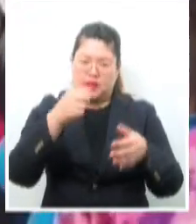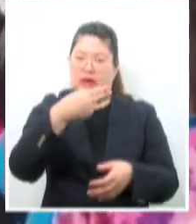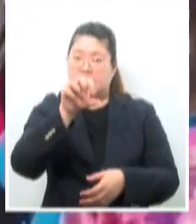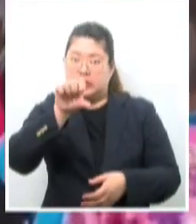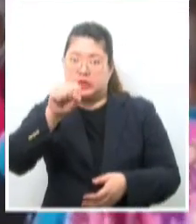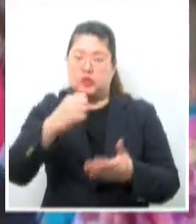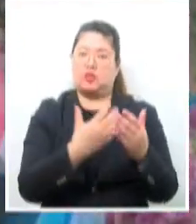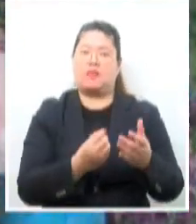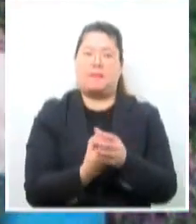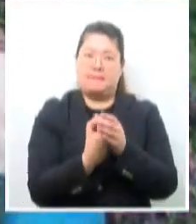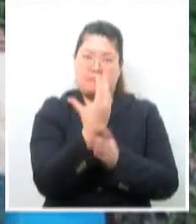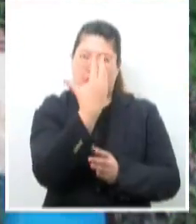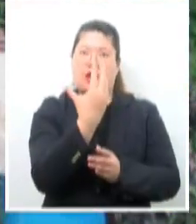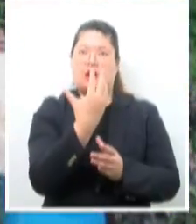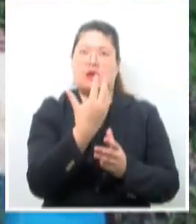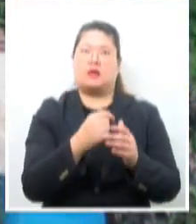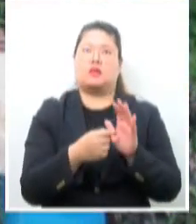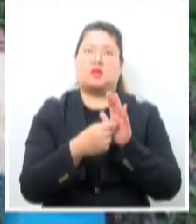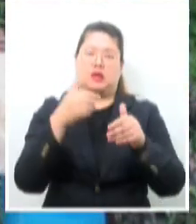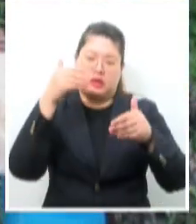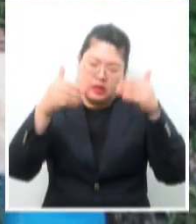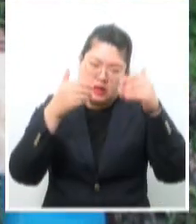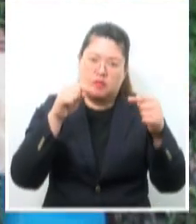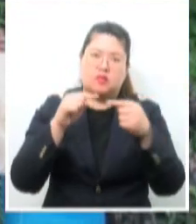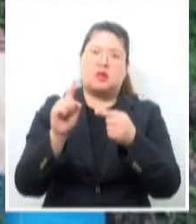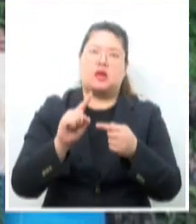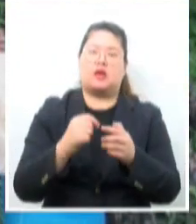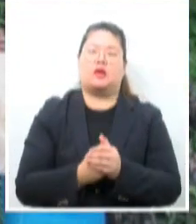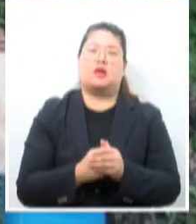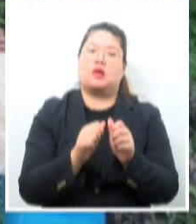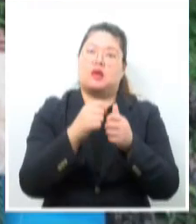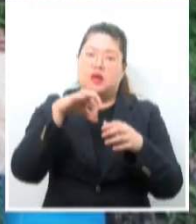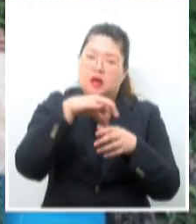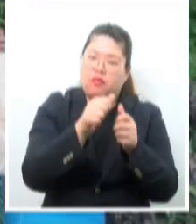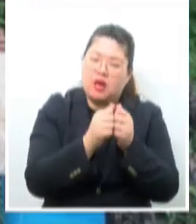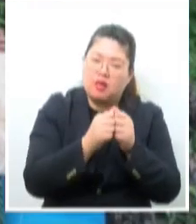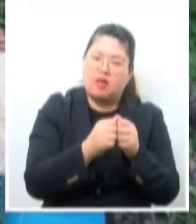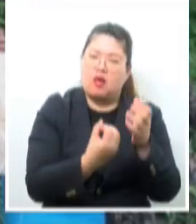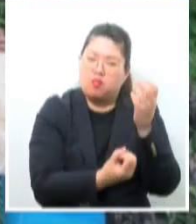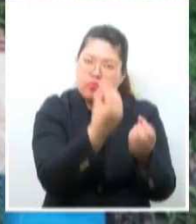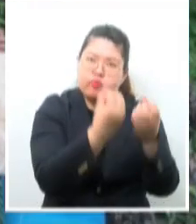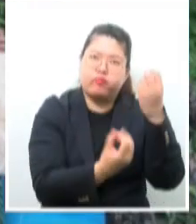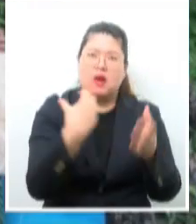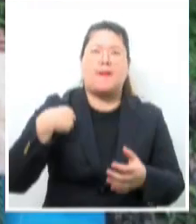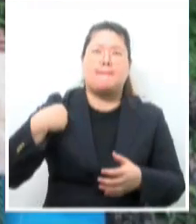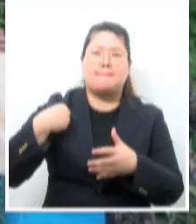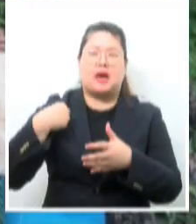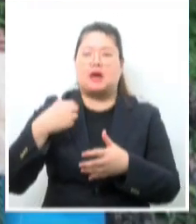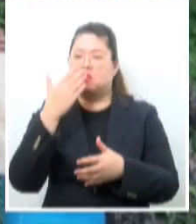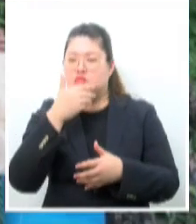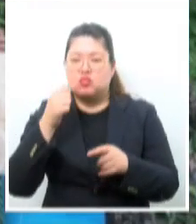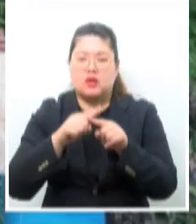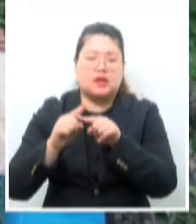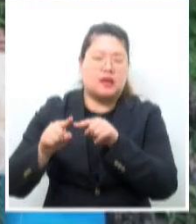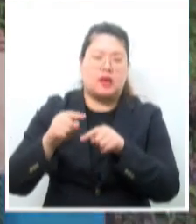ภายใต้กิจกรรมหลักที่มีชื่อว่ากาแฟสร้างป่าพิมพ์ผ้าย้อมผูเพื่อปลูกจิตสำนึกการอนุรักษ์ทรัพยากรธรรมชาติ